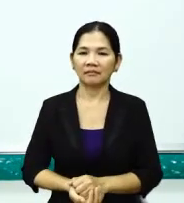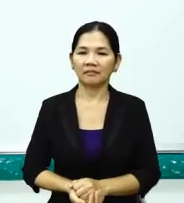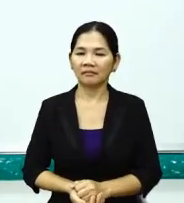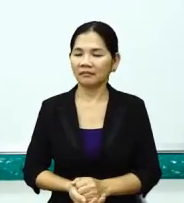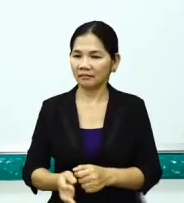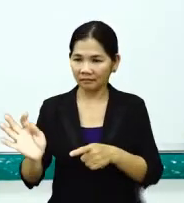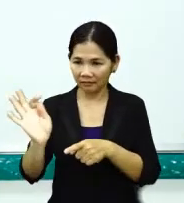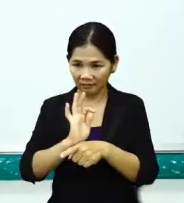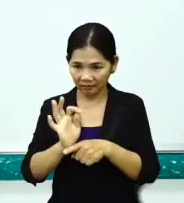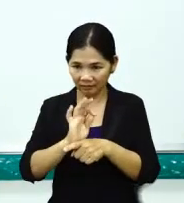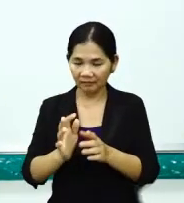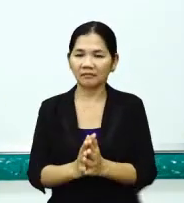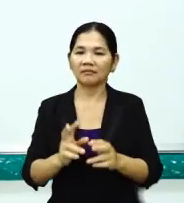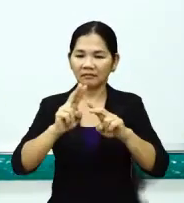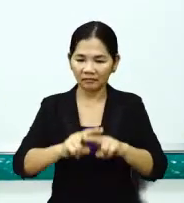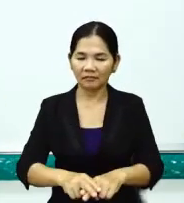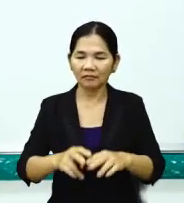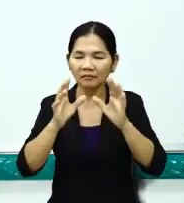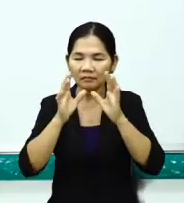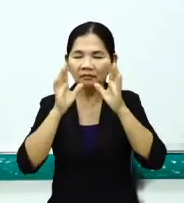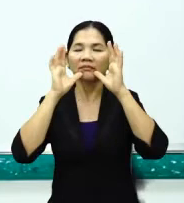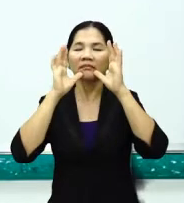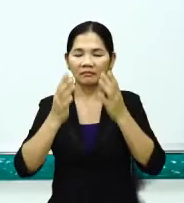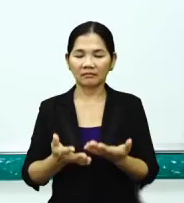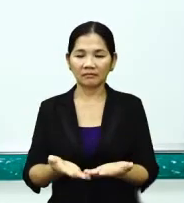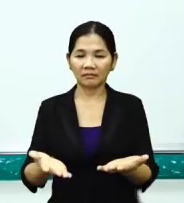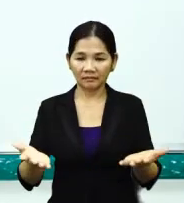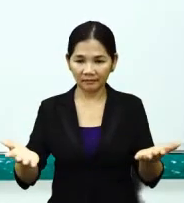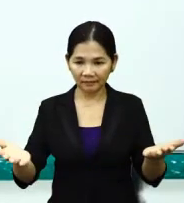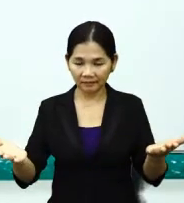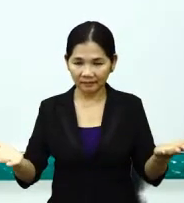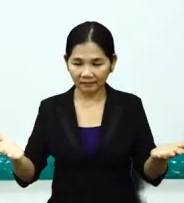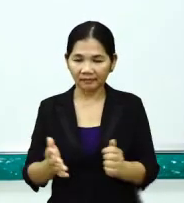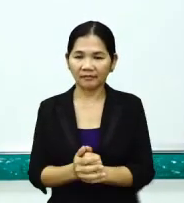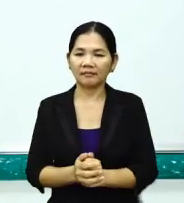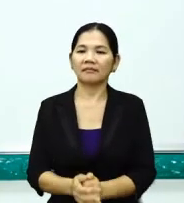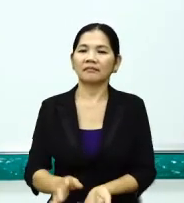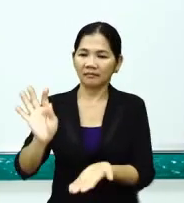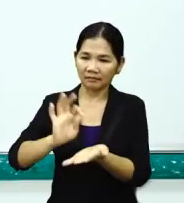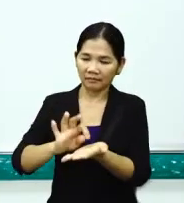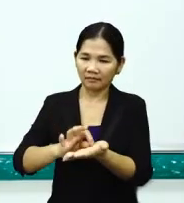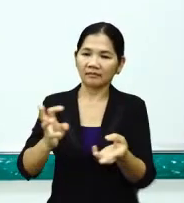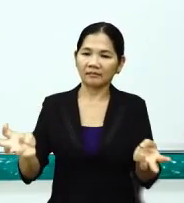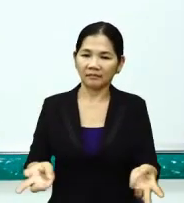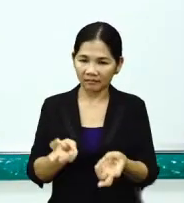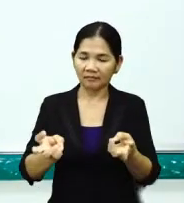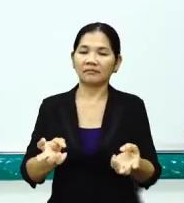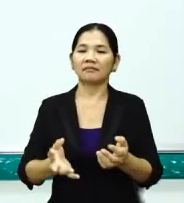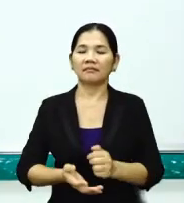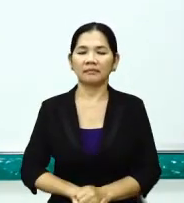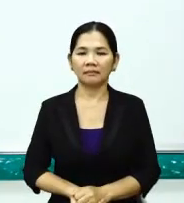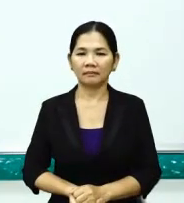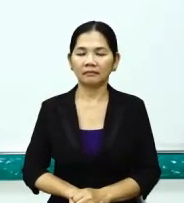rô vô tài ông quý sáp ơi ở chạp xì